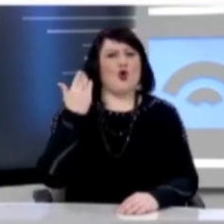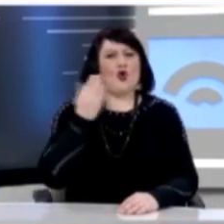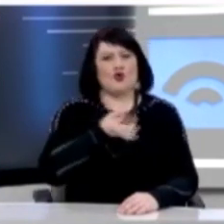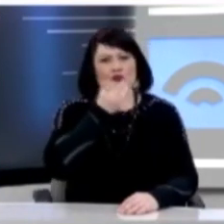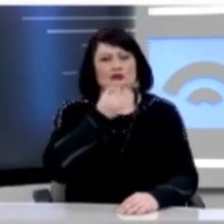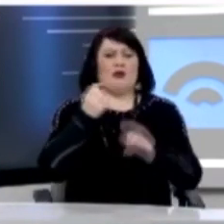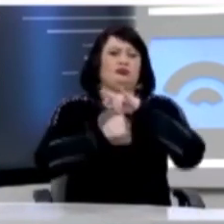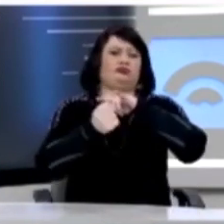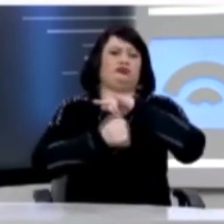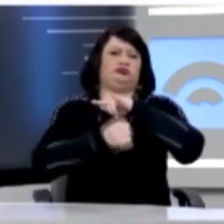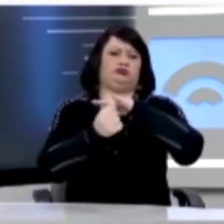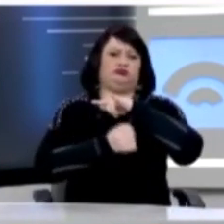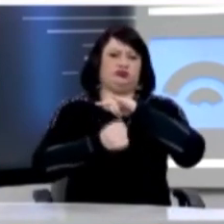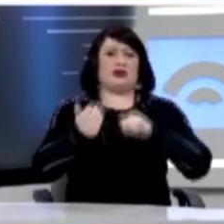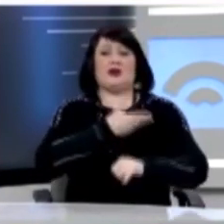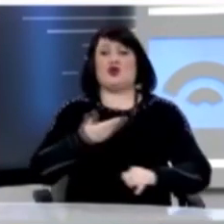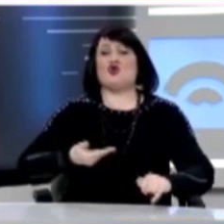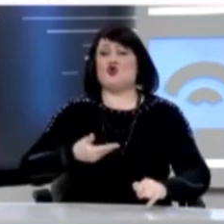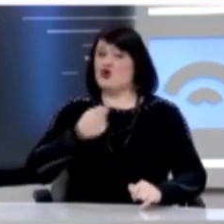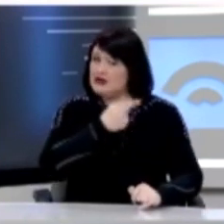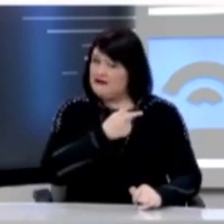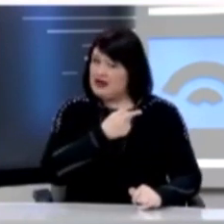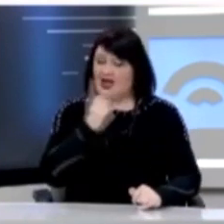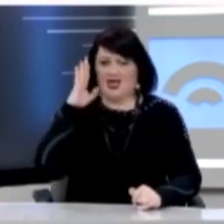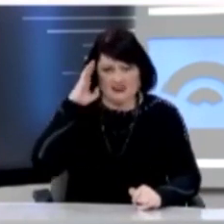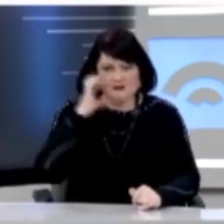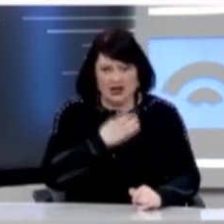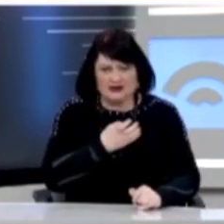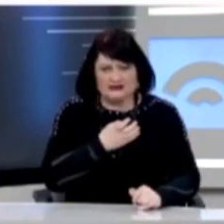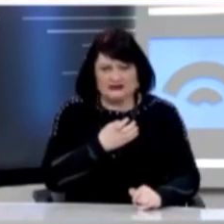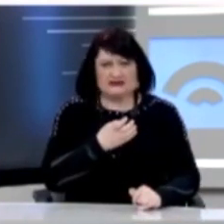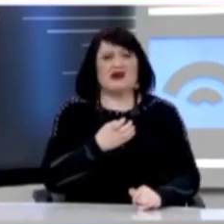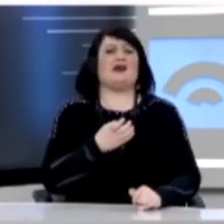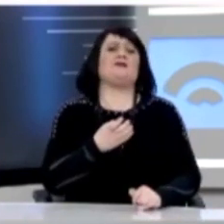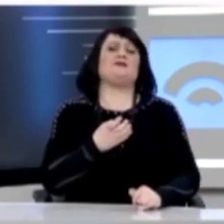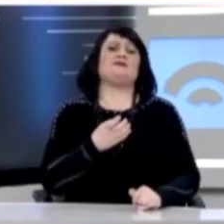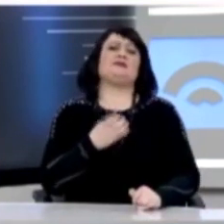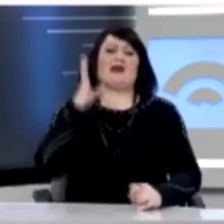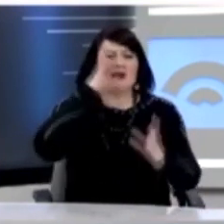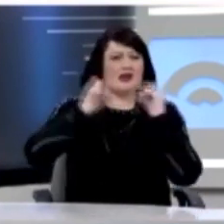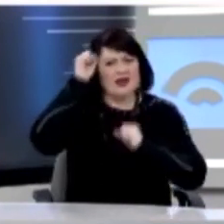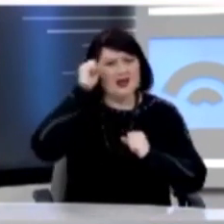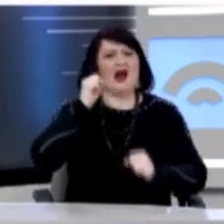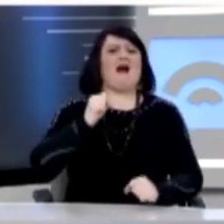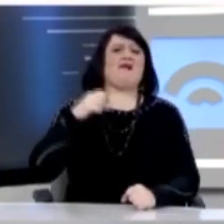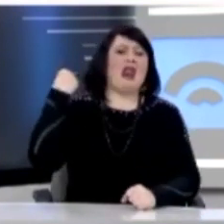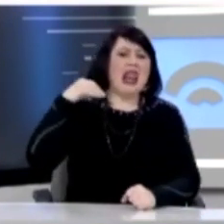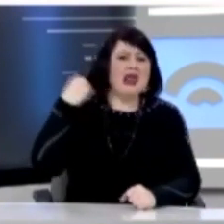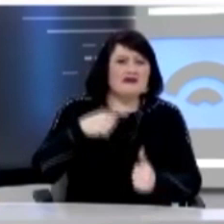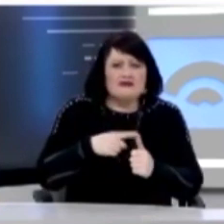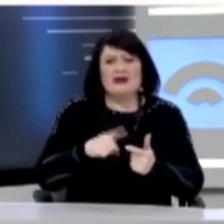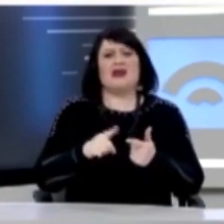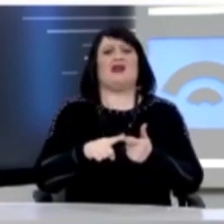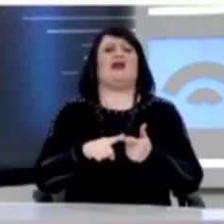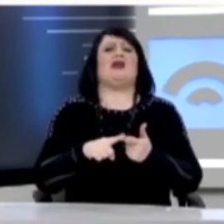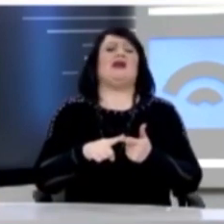τους βομβαρδισμούς στη Γιουγκοσλαβία. Και τα επίσης ψέματα για το Αφγανιστάν, το Ιράκ, τη Λιβύη. Και τα απανωτά